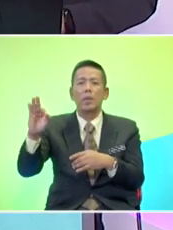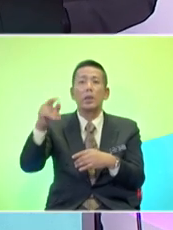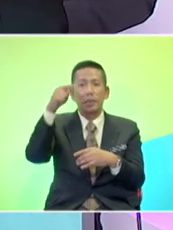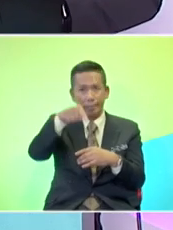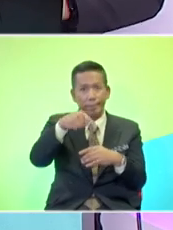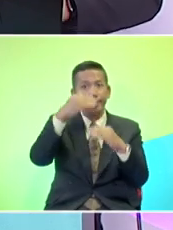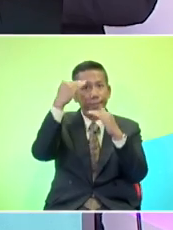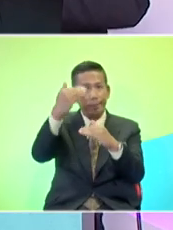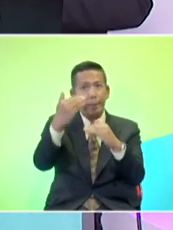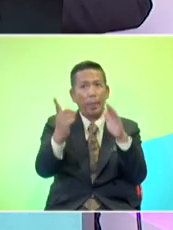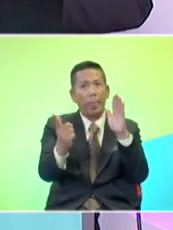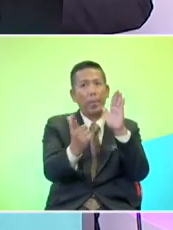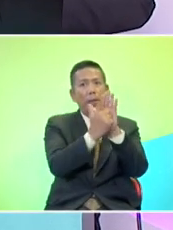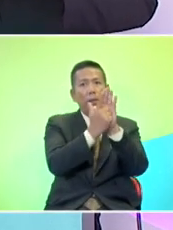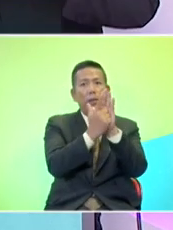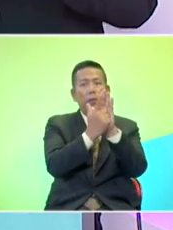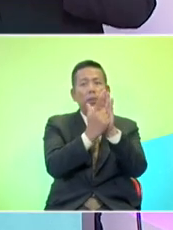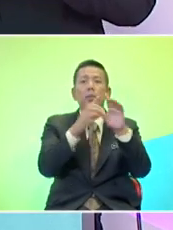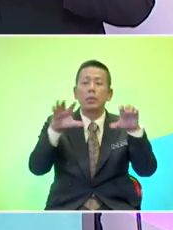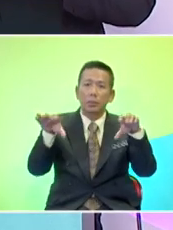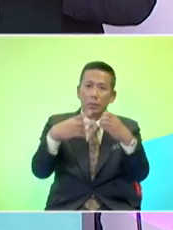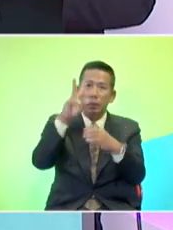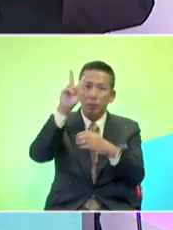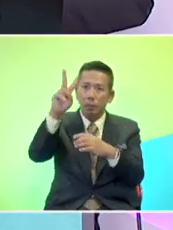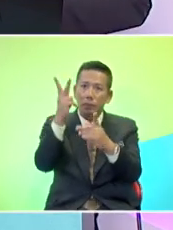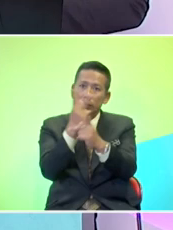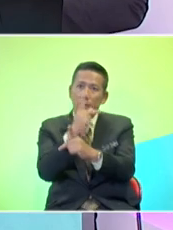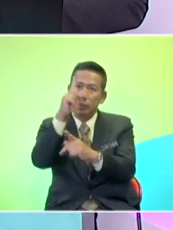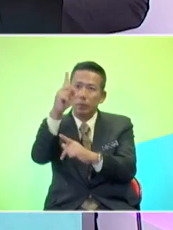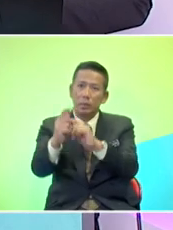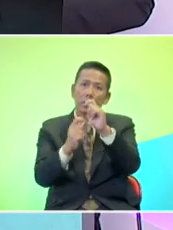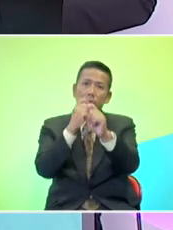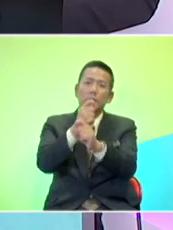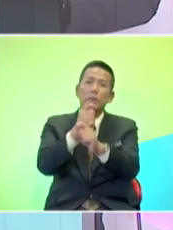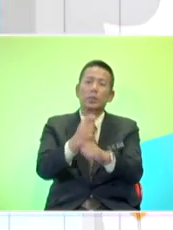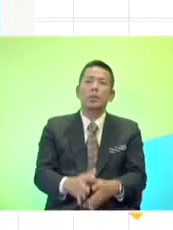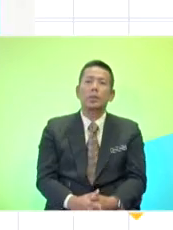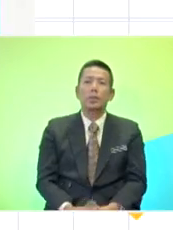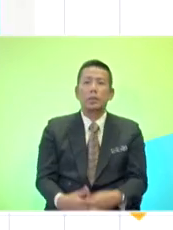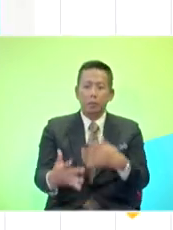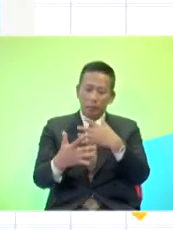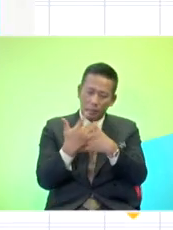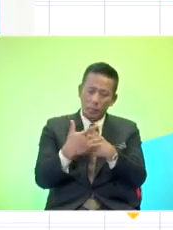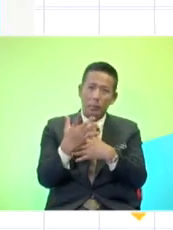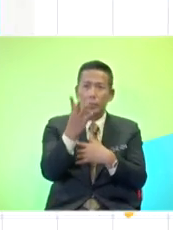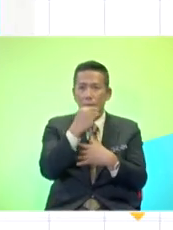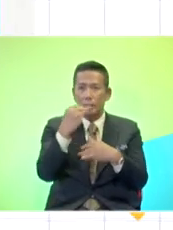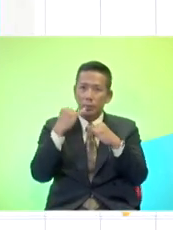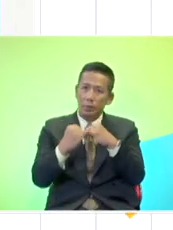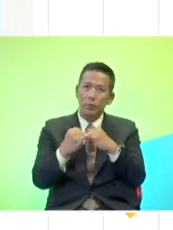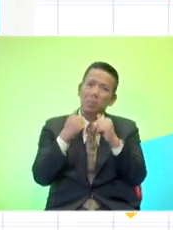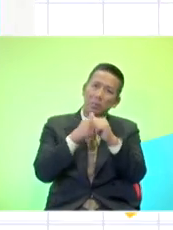maksudnya pelaporan ini akan dibuat sebanyak dua kali sepanjang tahun itulah Oke tapi kita pulang kepada